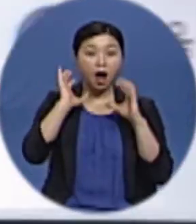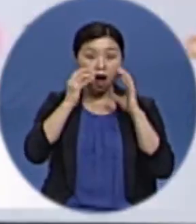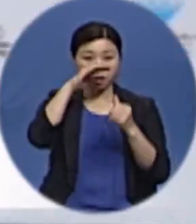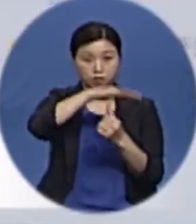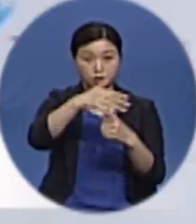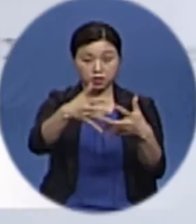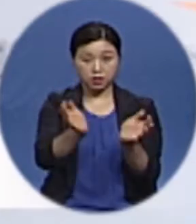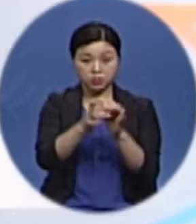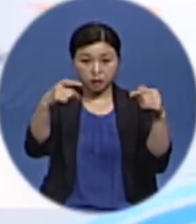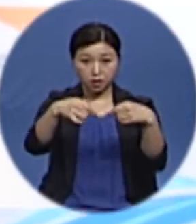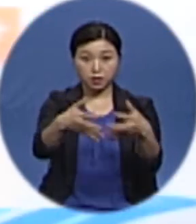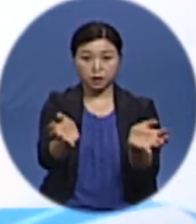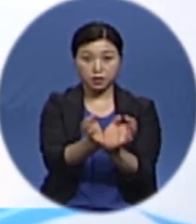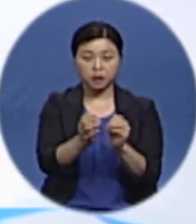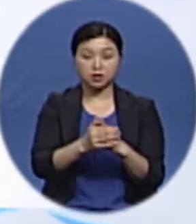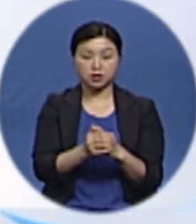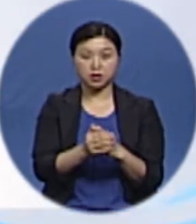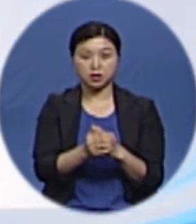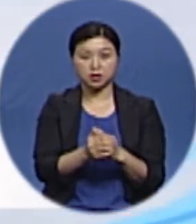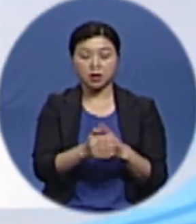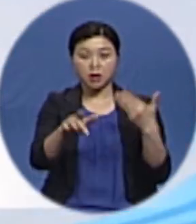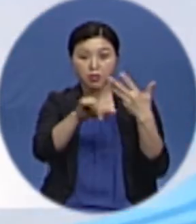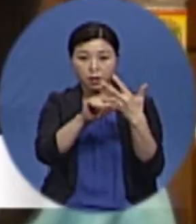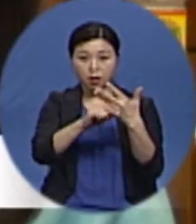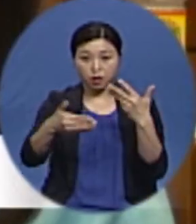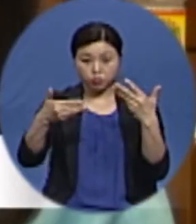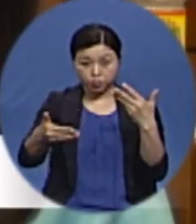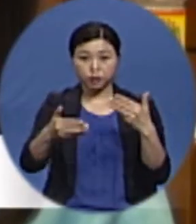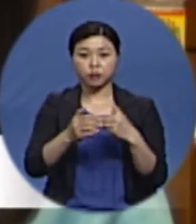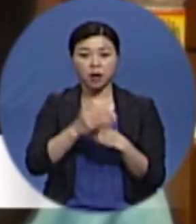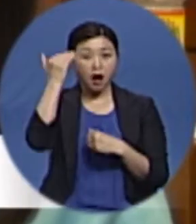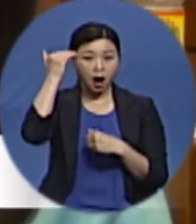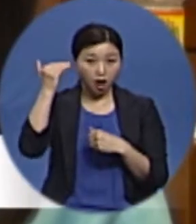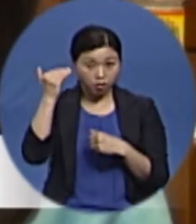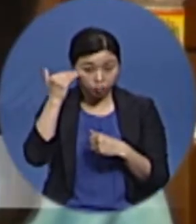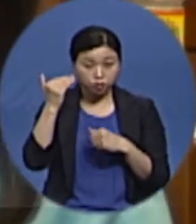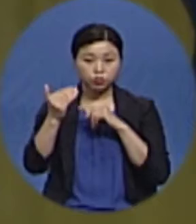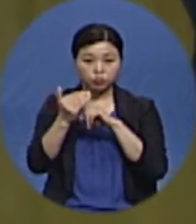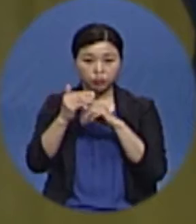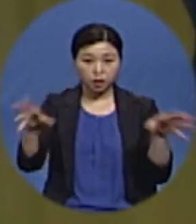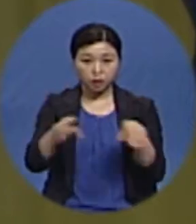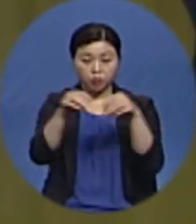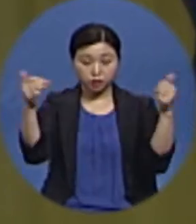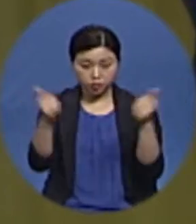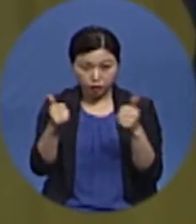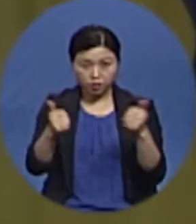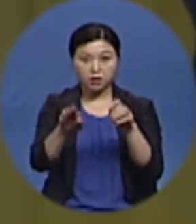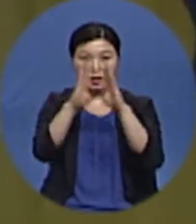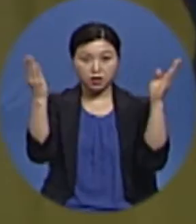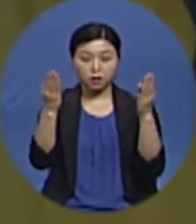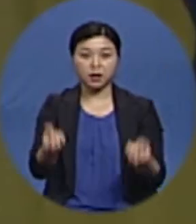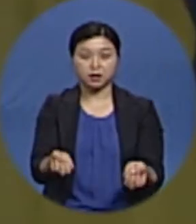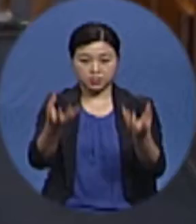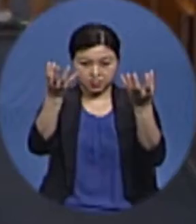한국아동단체협의회는 지난 9일 2016년 제13회 대한민국 아동총회 개회식을 가졌습니다.